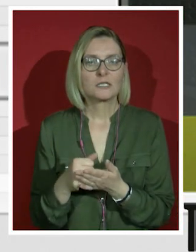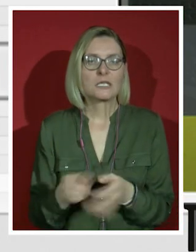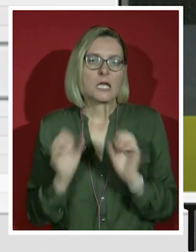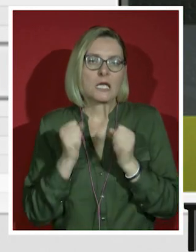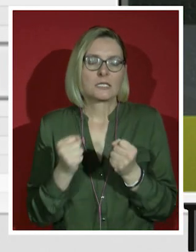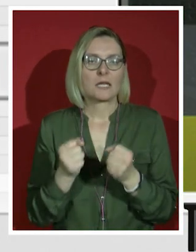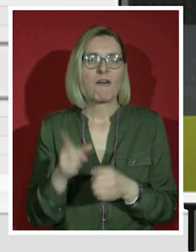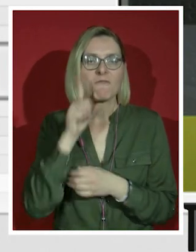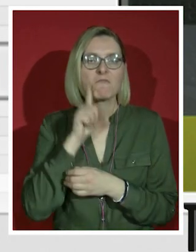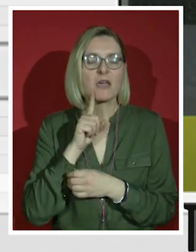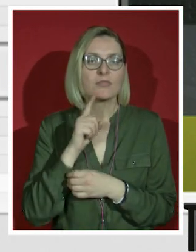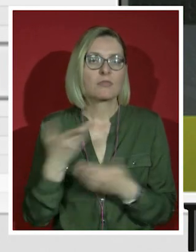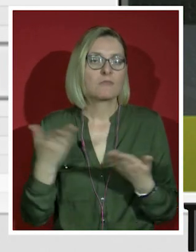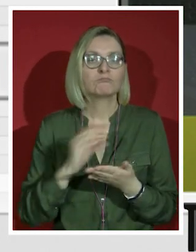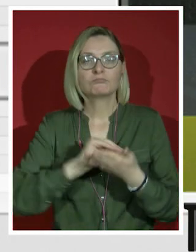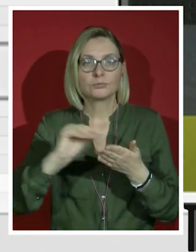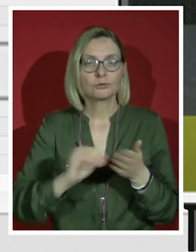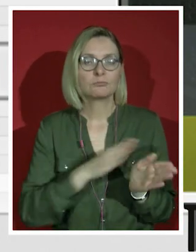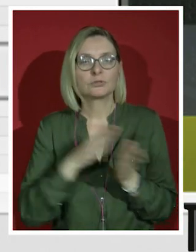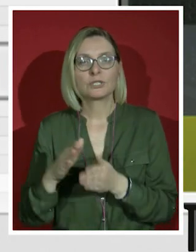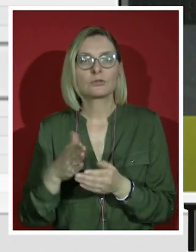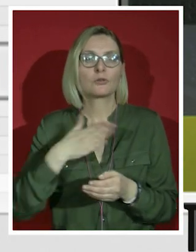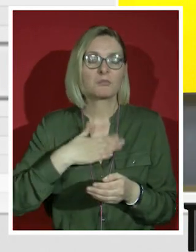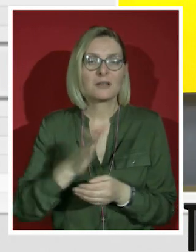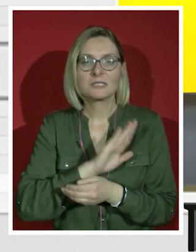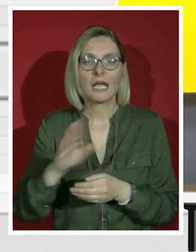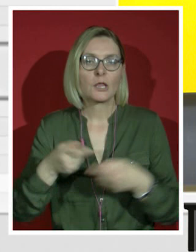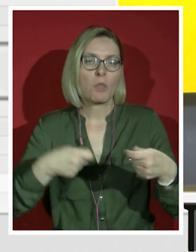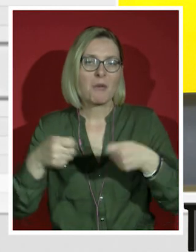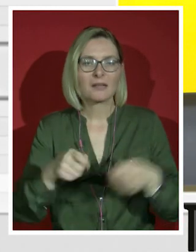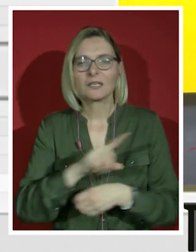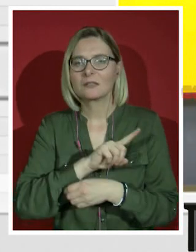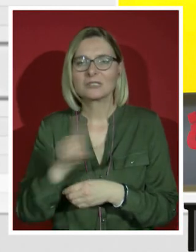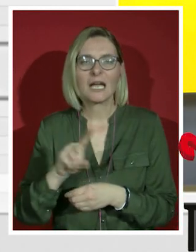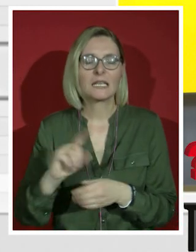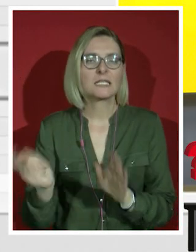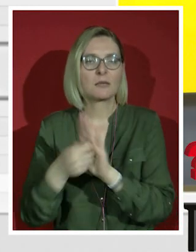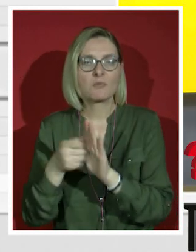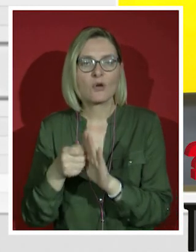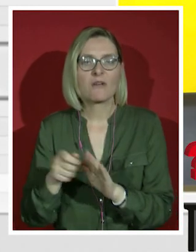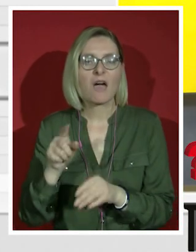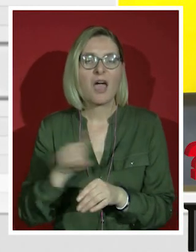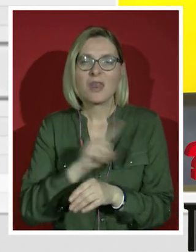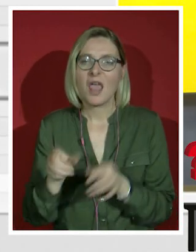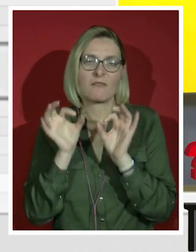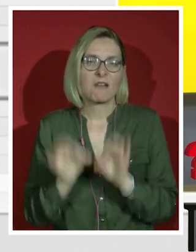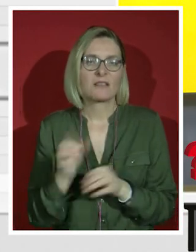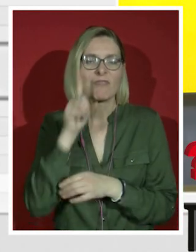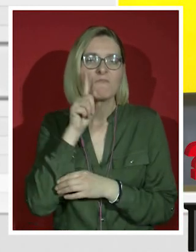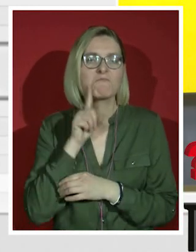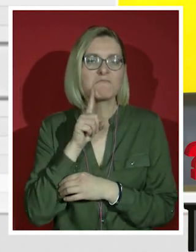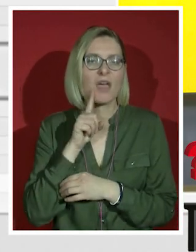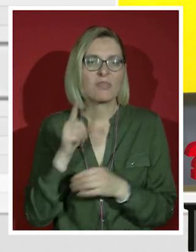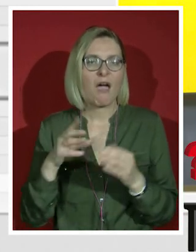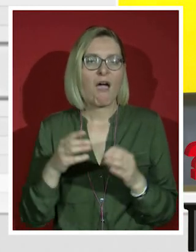Го има секаде, буквално. Значи... Па и од маркетите и до некои пчелари може, како да наречам, дека